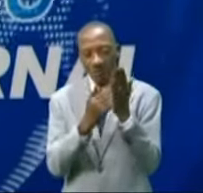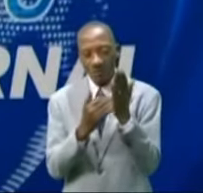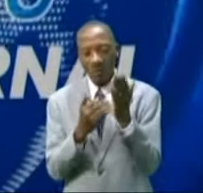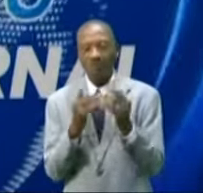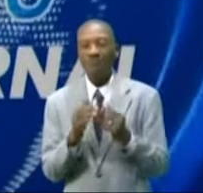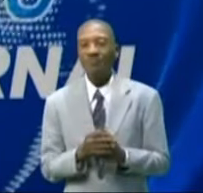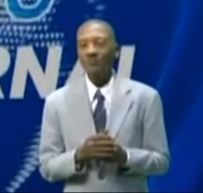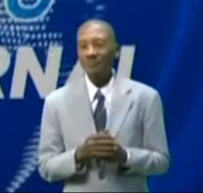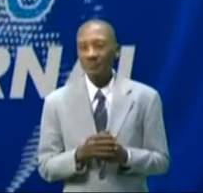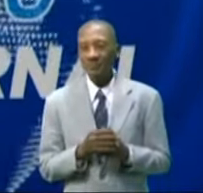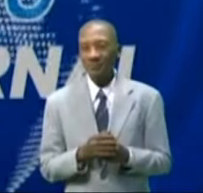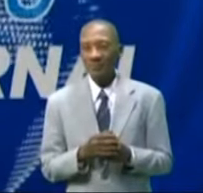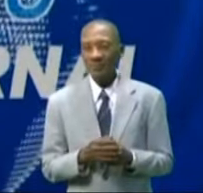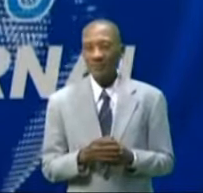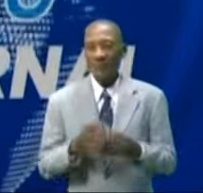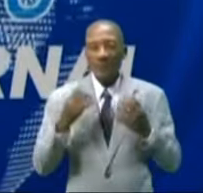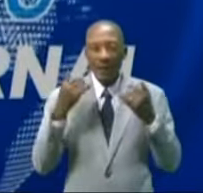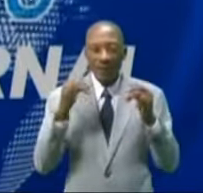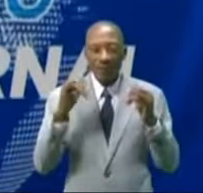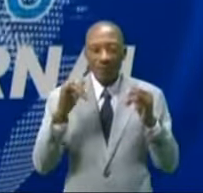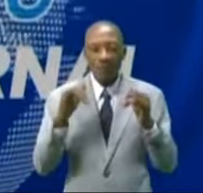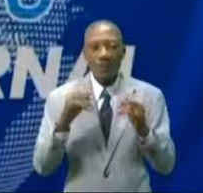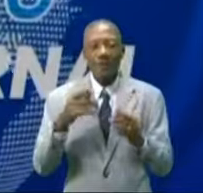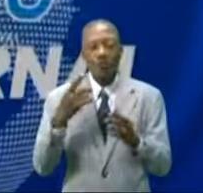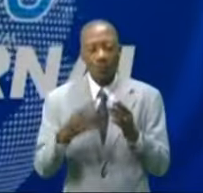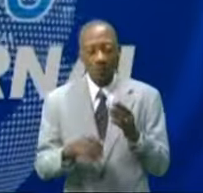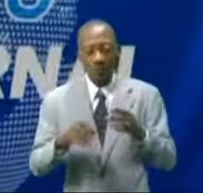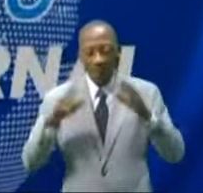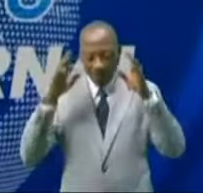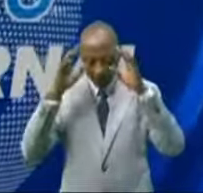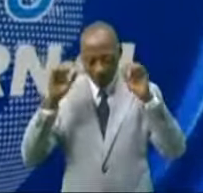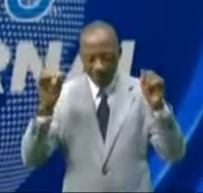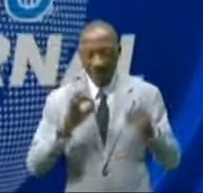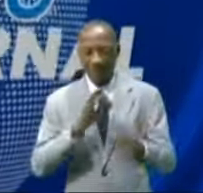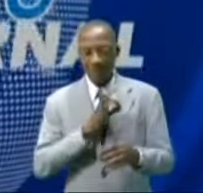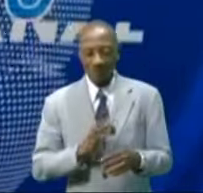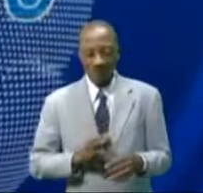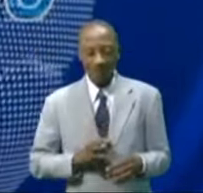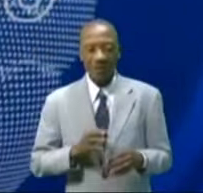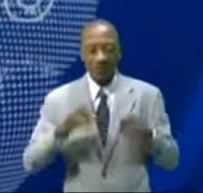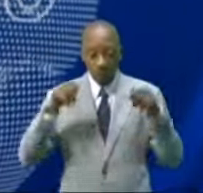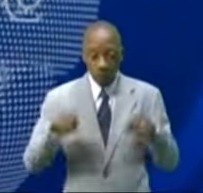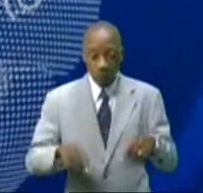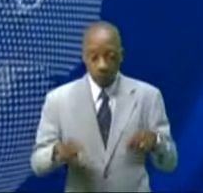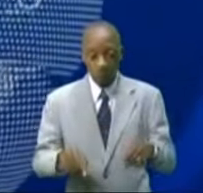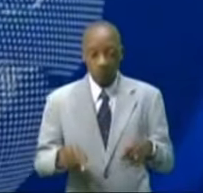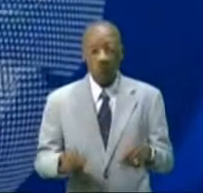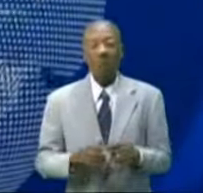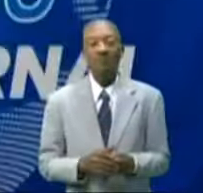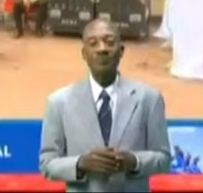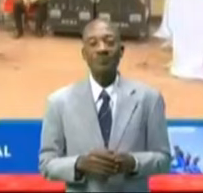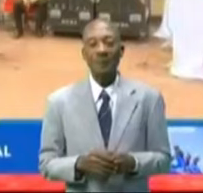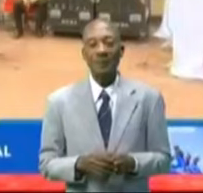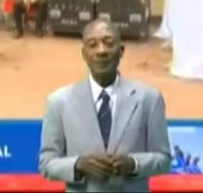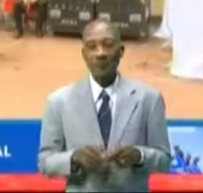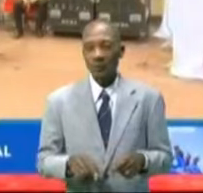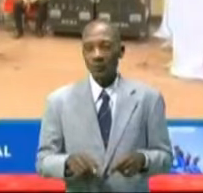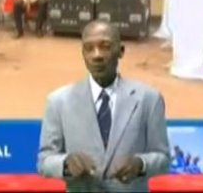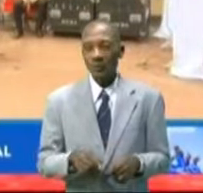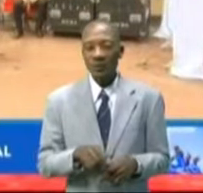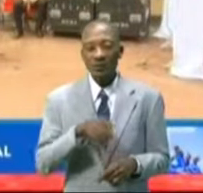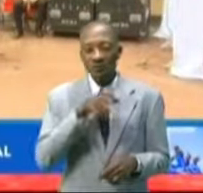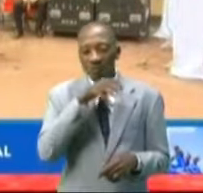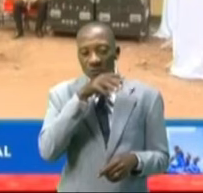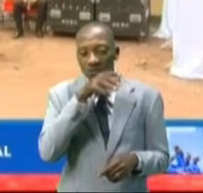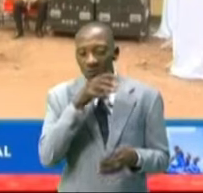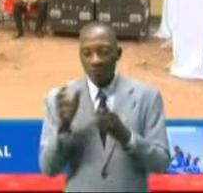L'actualité, c'est aussi le lancement par le chef de l'État, Félix-Antoine Tshisekedi Tshilombo, ce matin, des travaux de construction